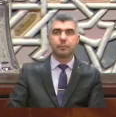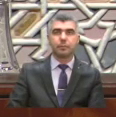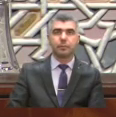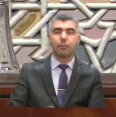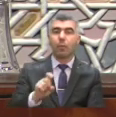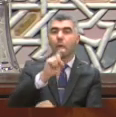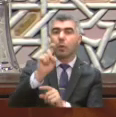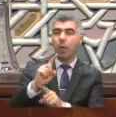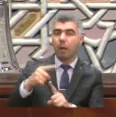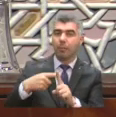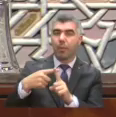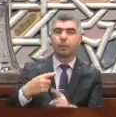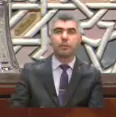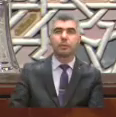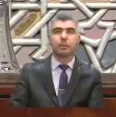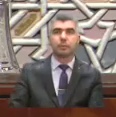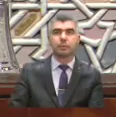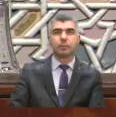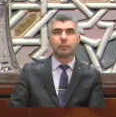تعقيب سيد نائب.